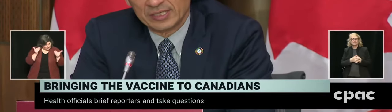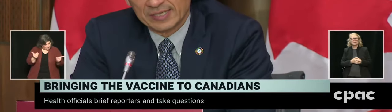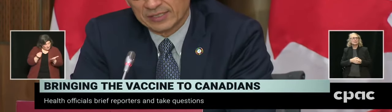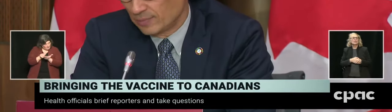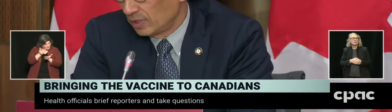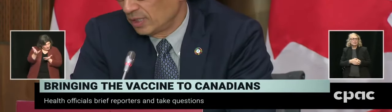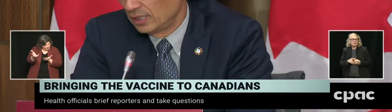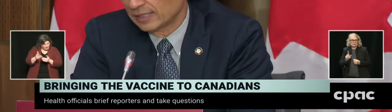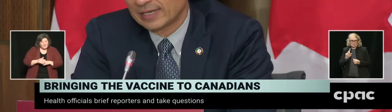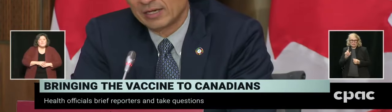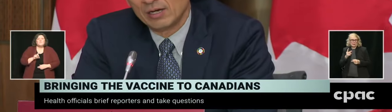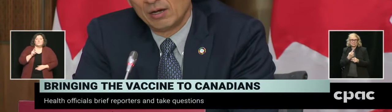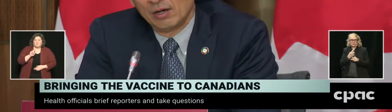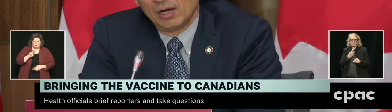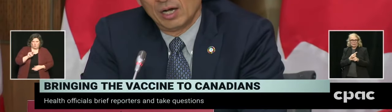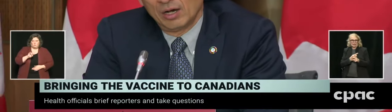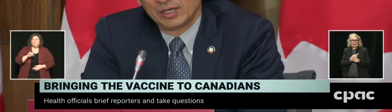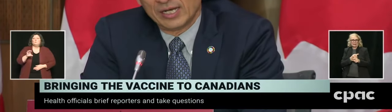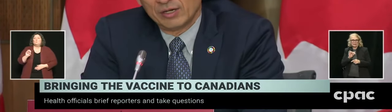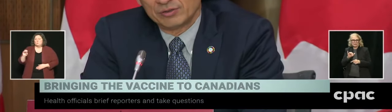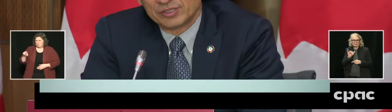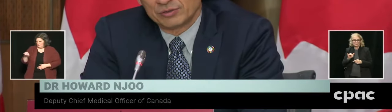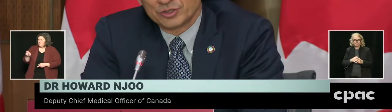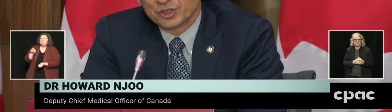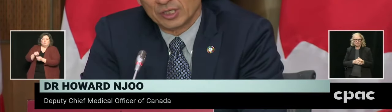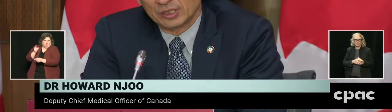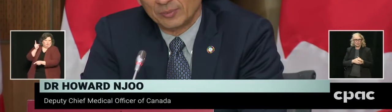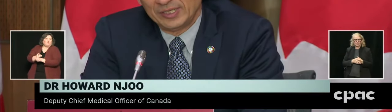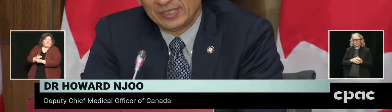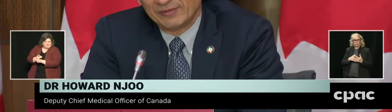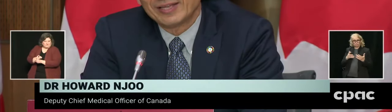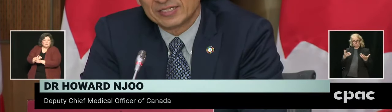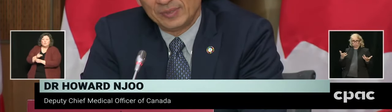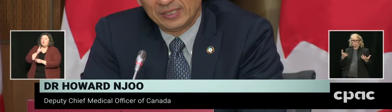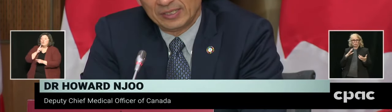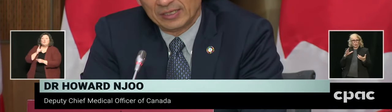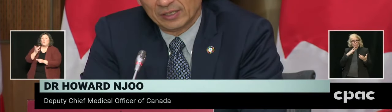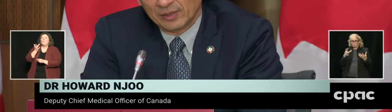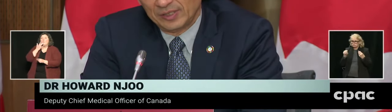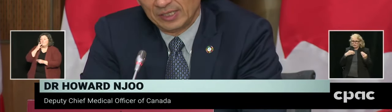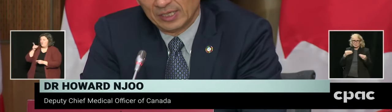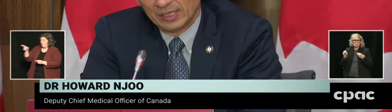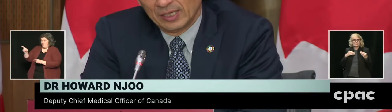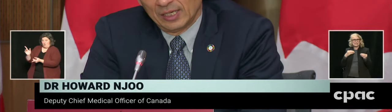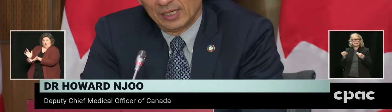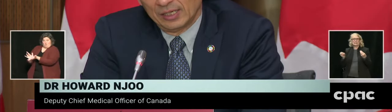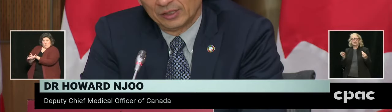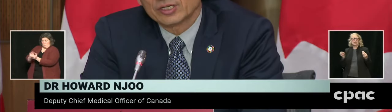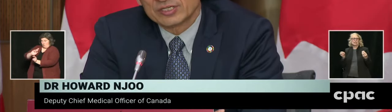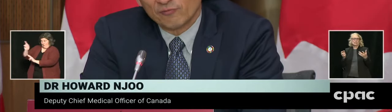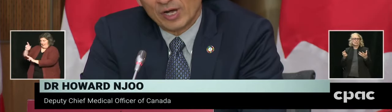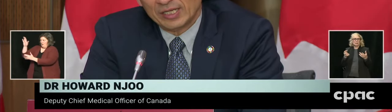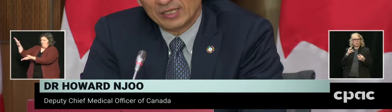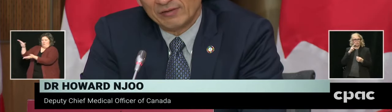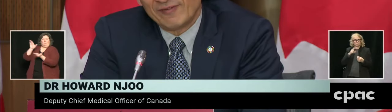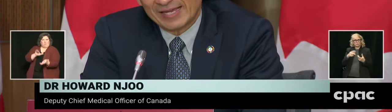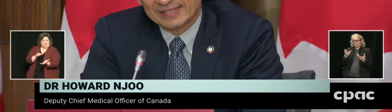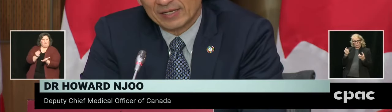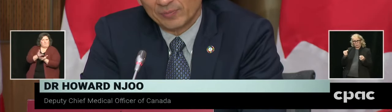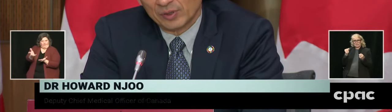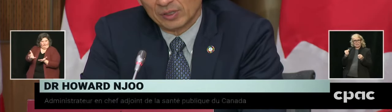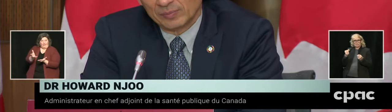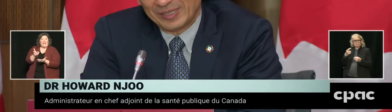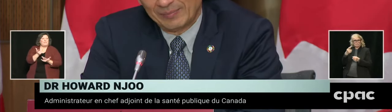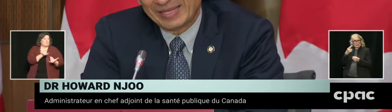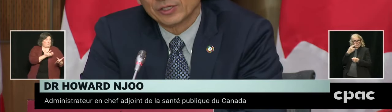c'est exactement le cas. On a toujours, comme dit, la flexibilité de, comme dit, de recevoir les